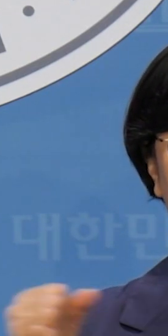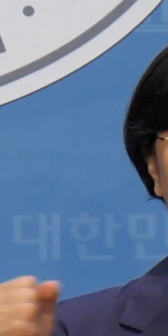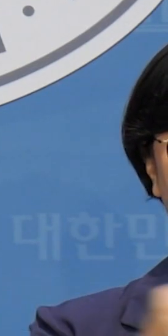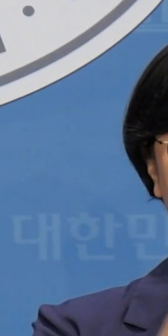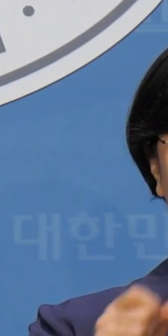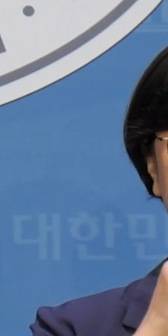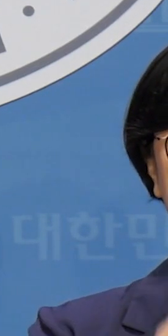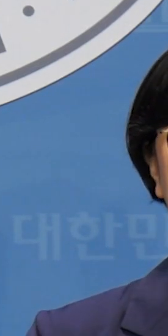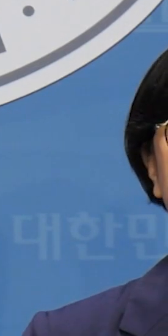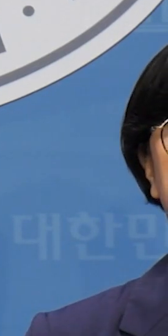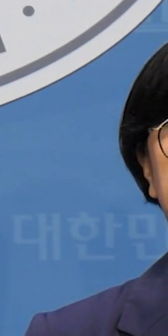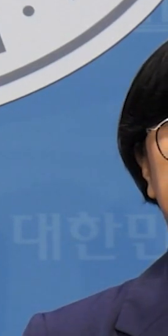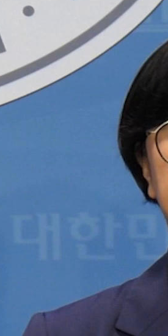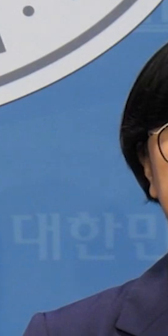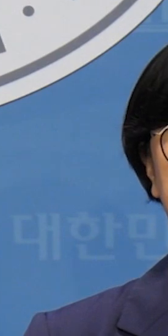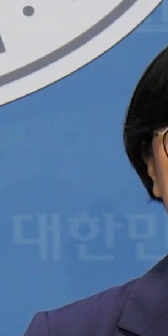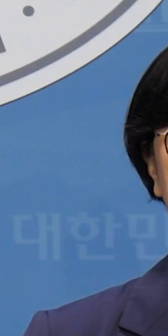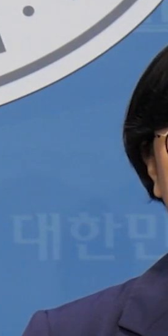조작했습니다.